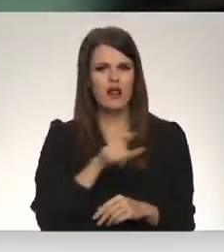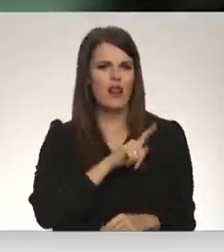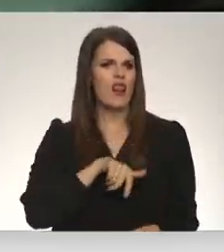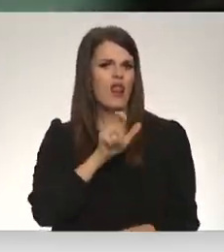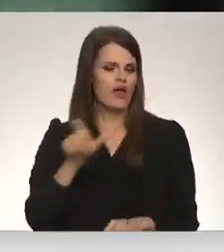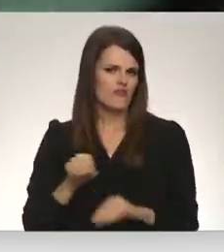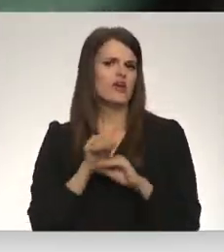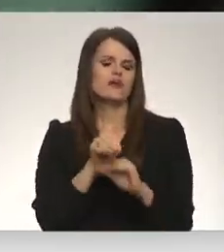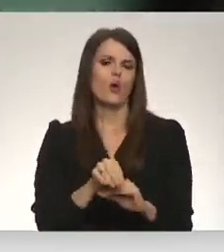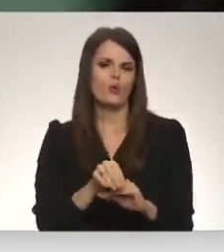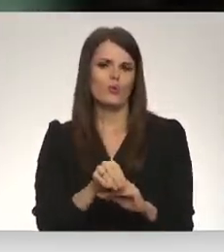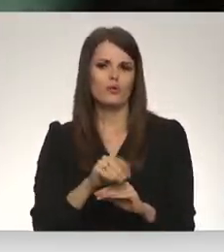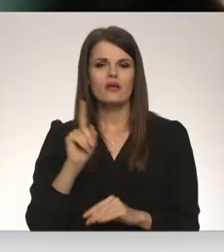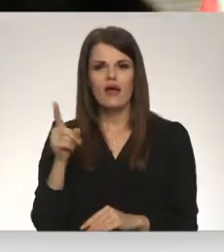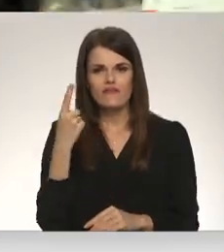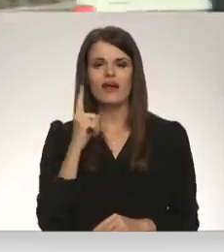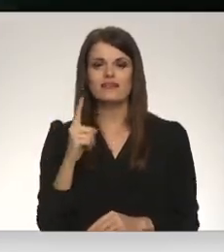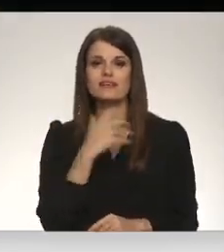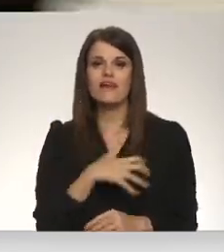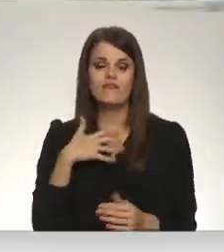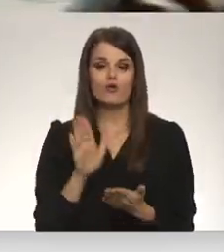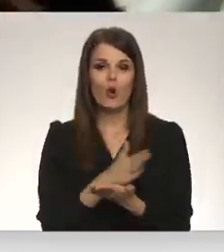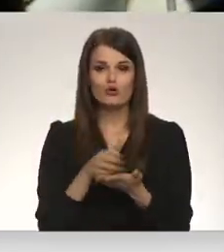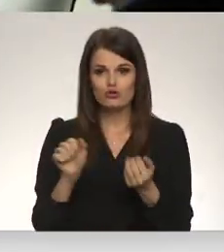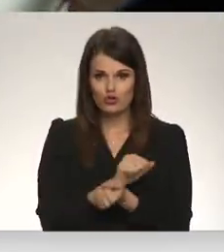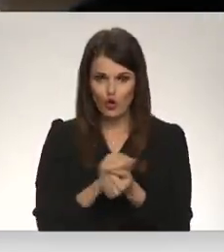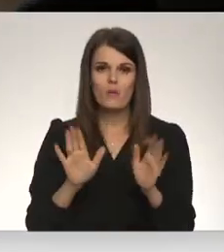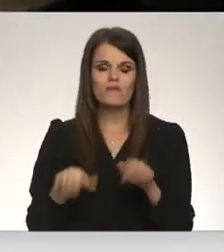ielikts. Vēl tikai jānokārtot dokumenti,